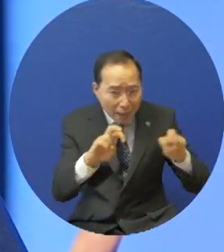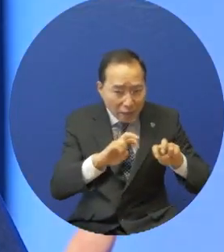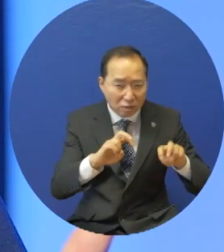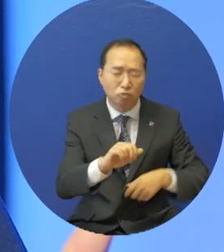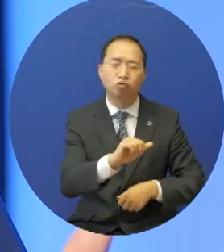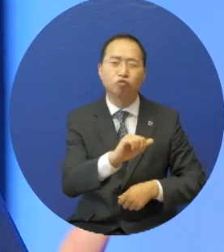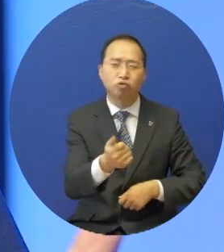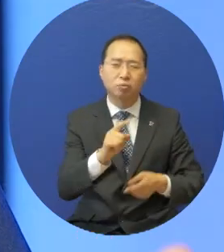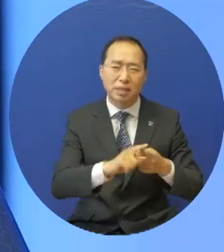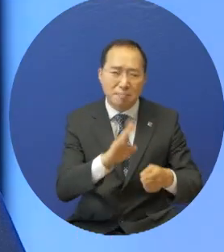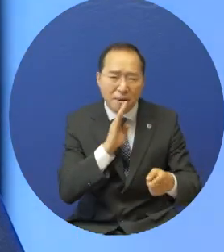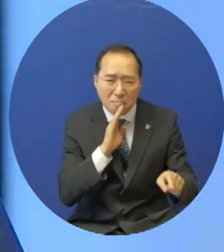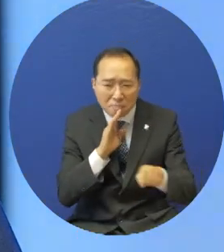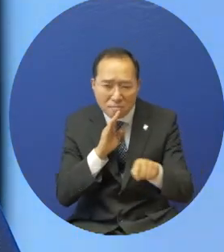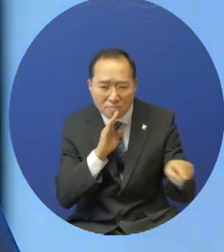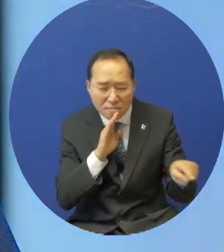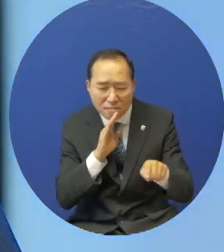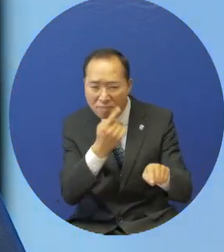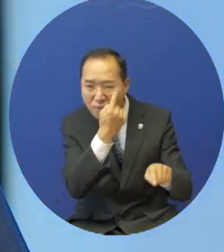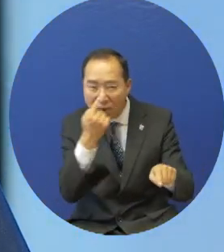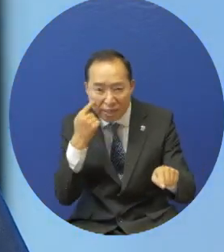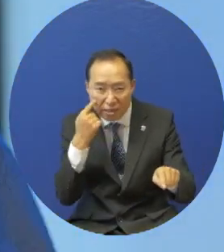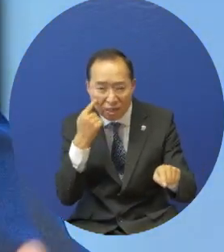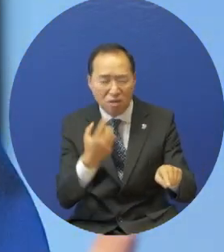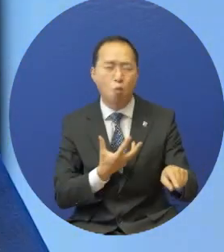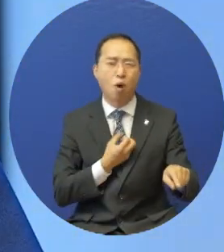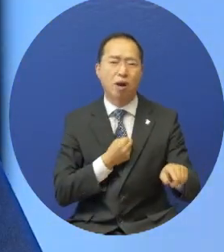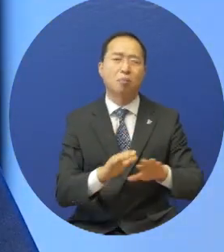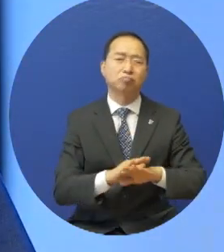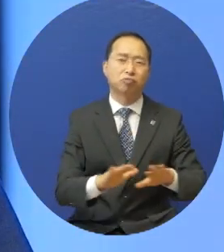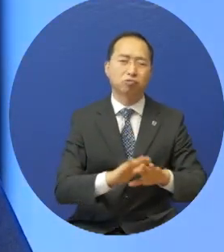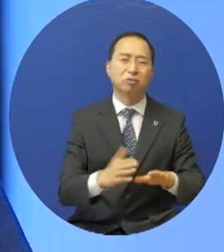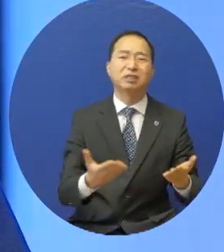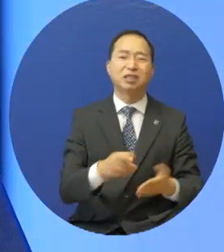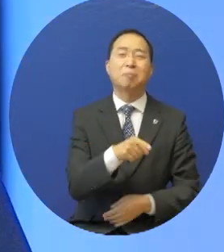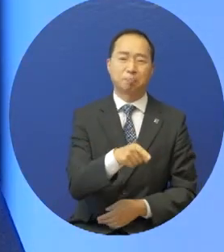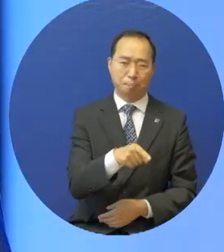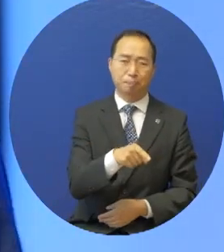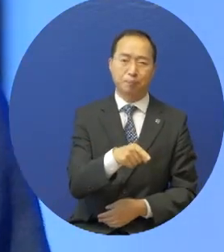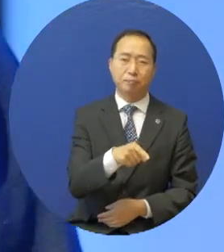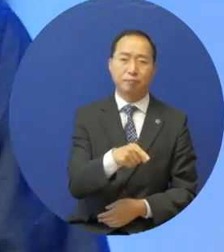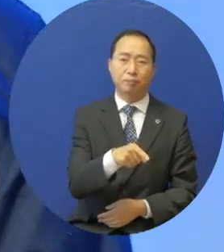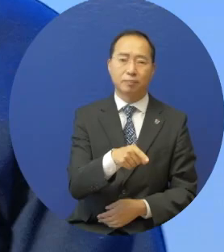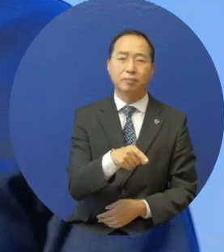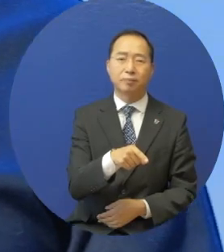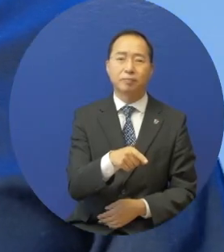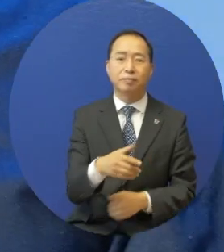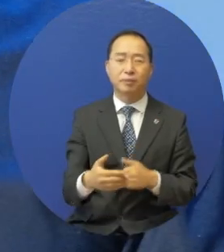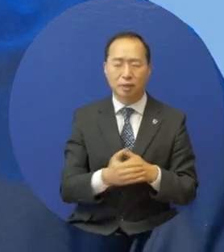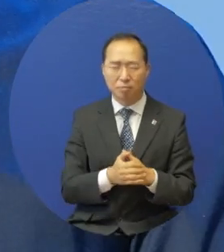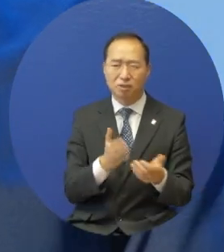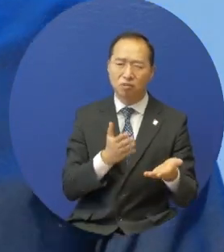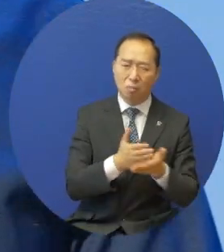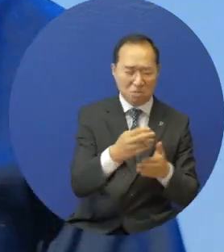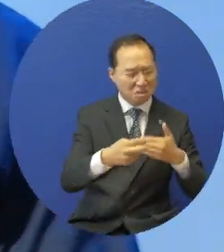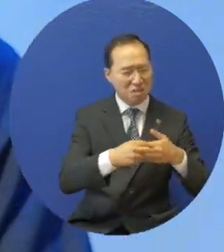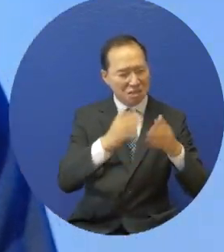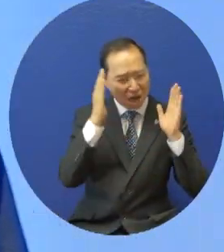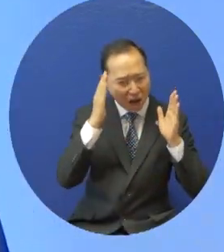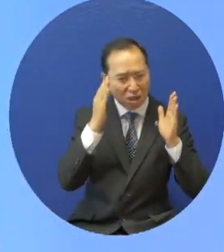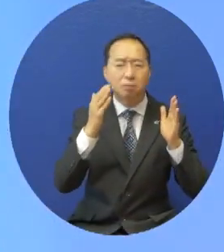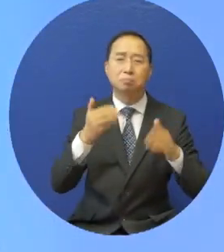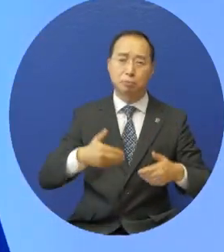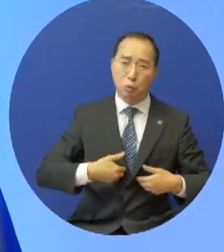대한 어떤 기본적인 어떤 사실관계를 확인하고 네. 원한을 풀어주는 그런 직업이 아닐까 싶어요. 그래서 굉장히 전문적인 의학적